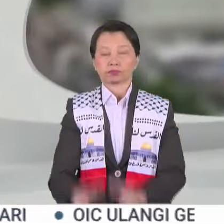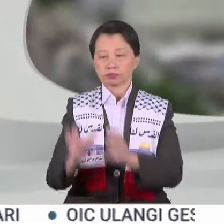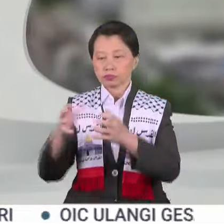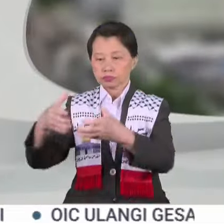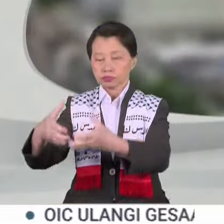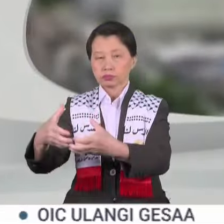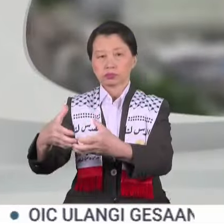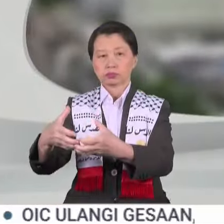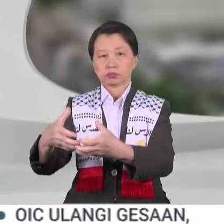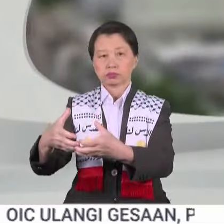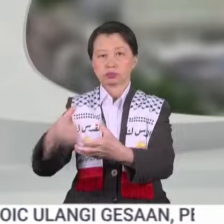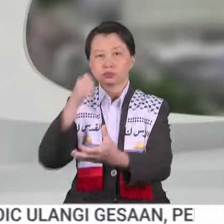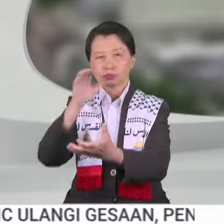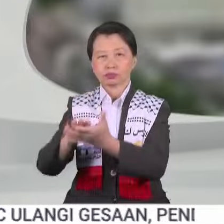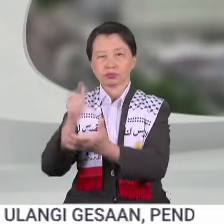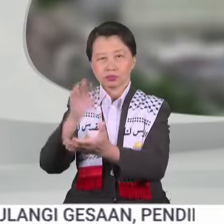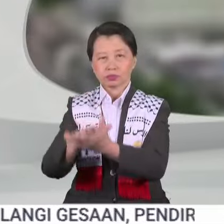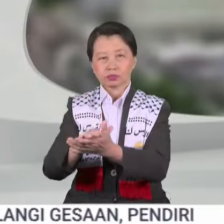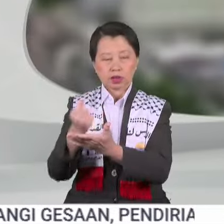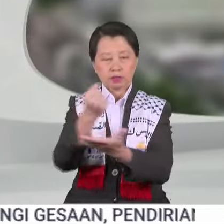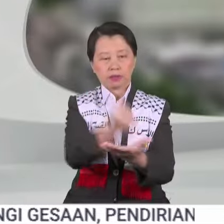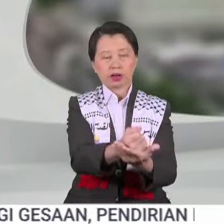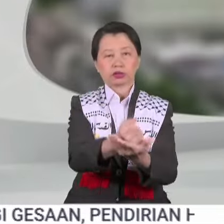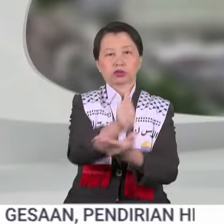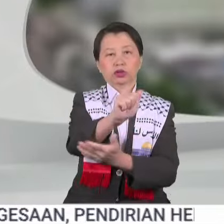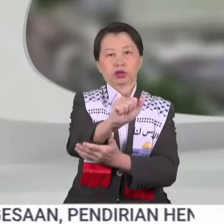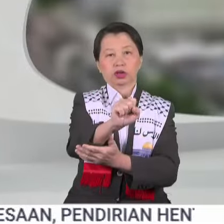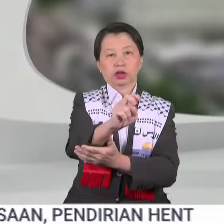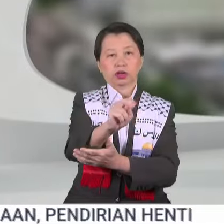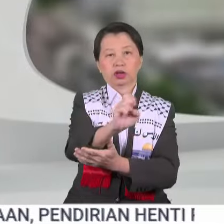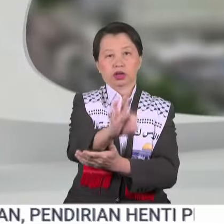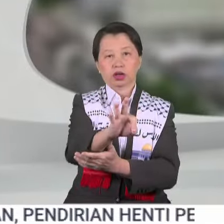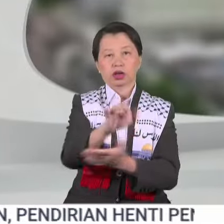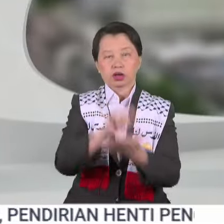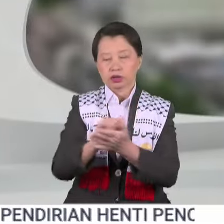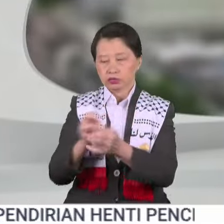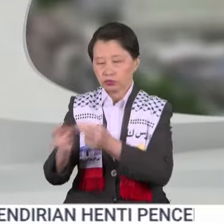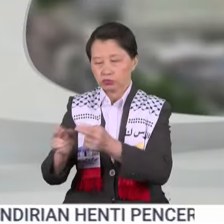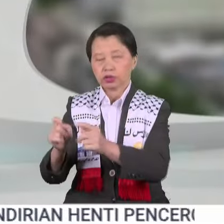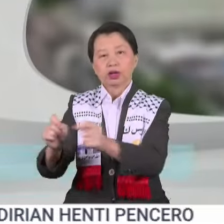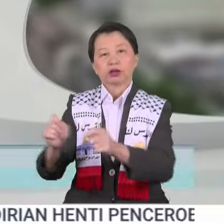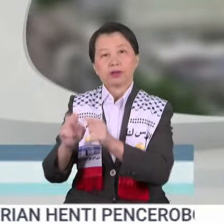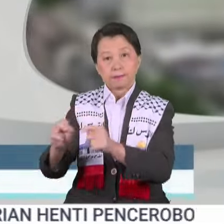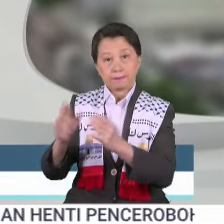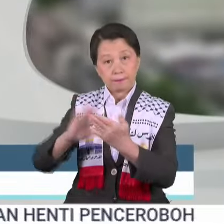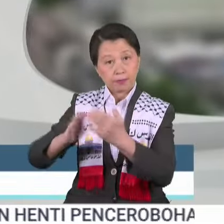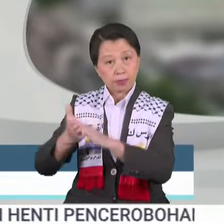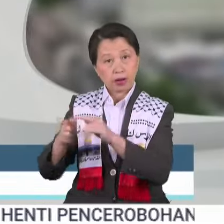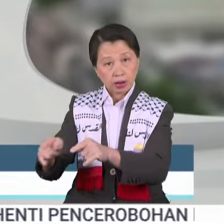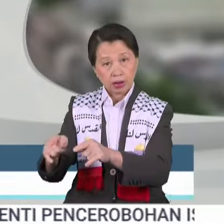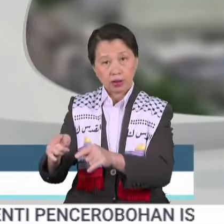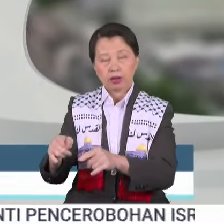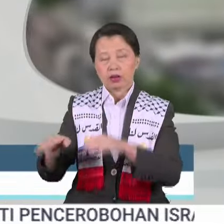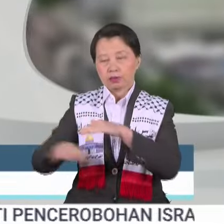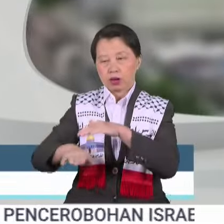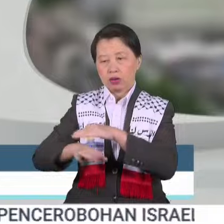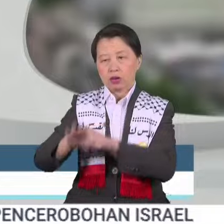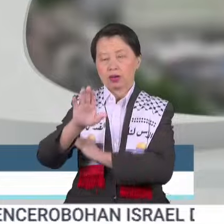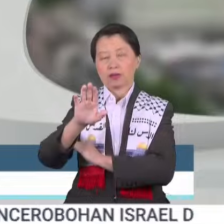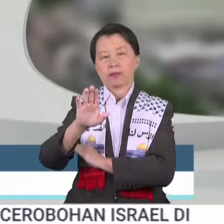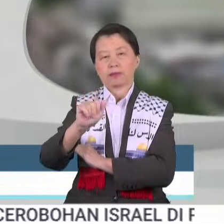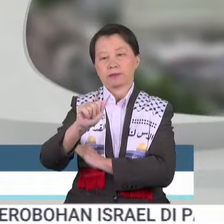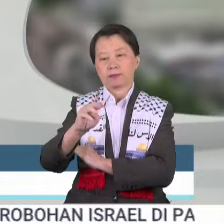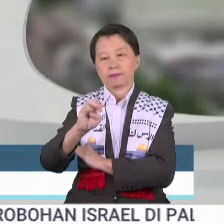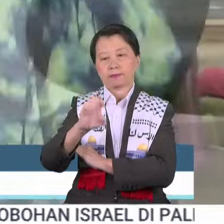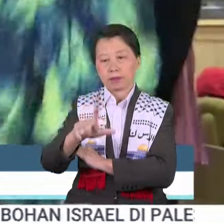Kumpulan Suri Rumah membantu golongan asnaf. Itu usaha komuniti tempatan di bawah Pertubuhan Amal Bakti Masjid